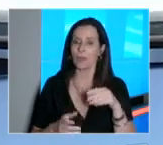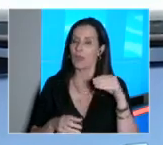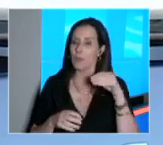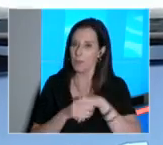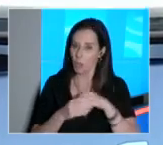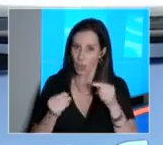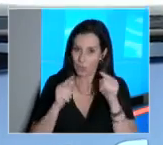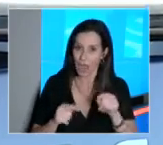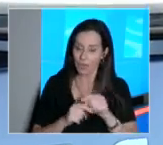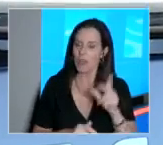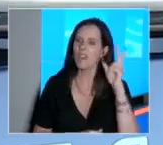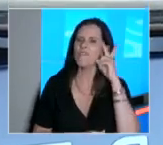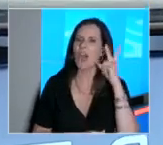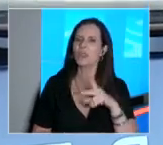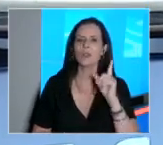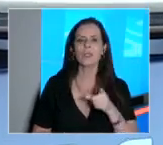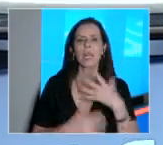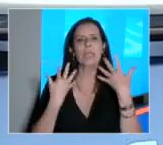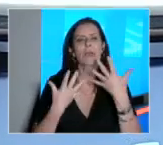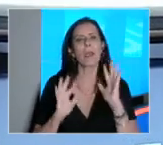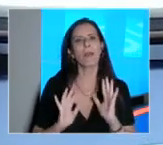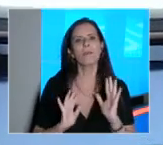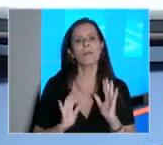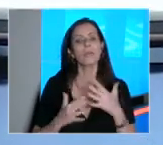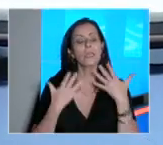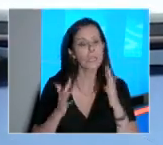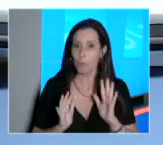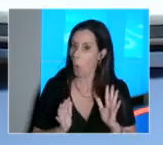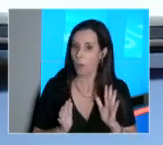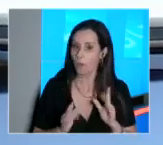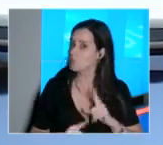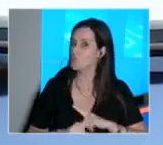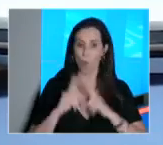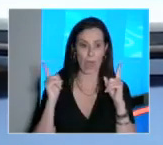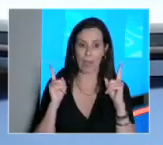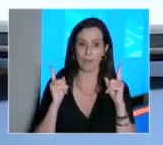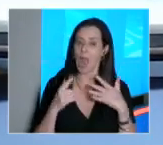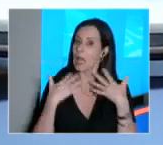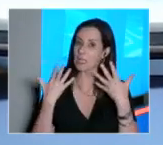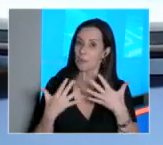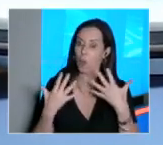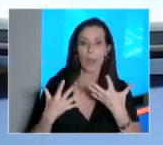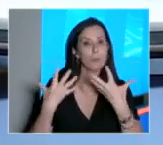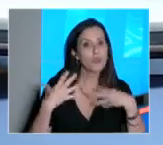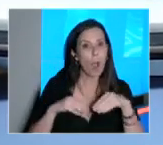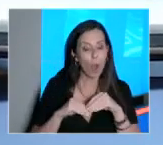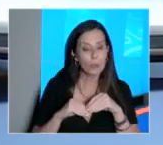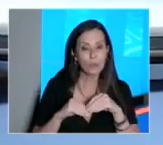ומתוך הדבר הזה, הבנו שצריך פה לספר את הסיפור. הסיפור הוא אחר לחלוטין. הסיפור הוא על